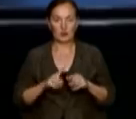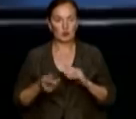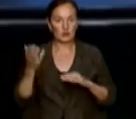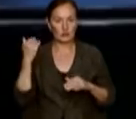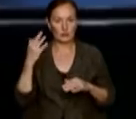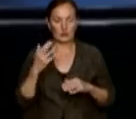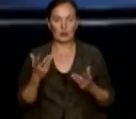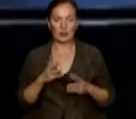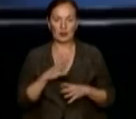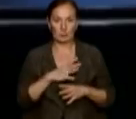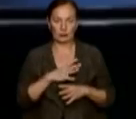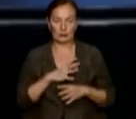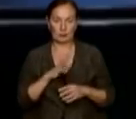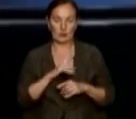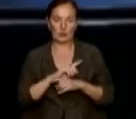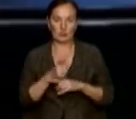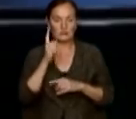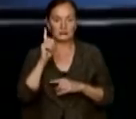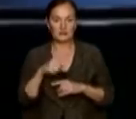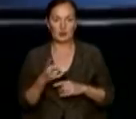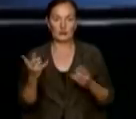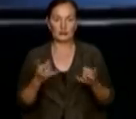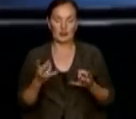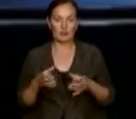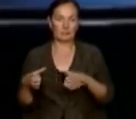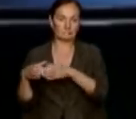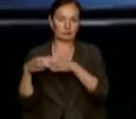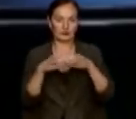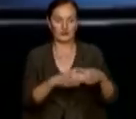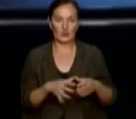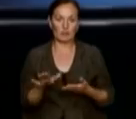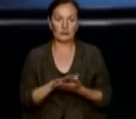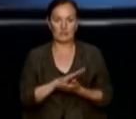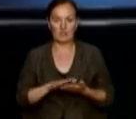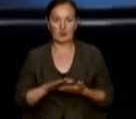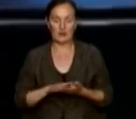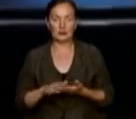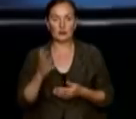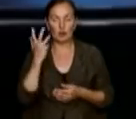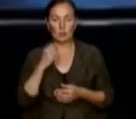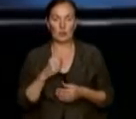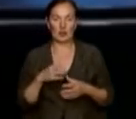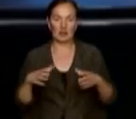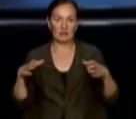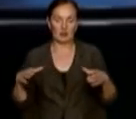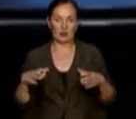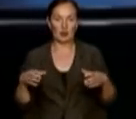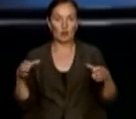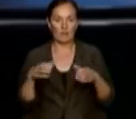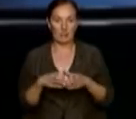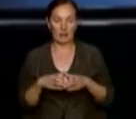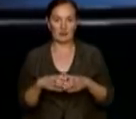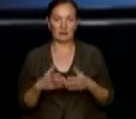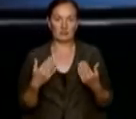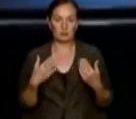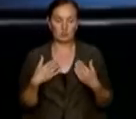була норма. Я знаю, що треба зібрати людей, треба піти прибрати, вивезти. Наприклад, коли там великі компанії відпочивають, я завжди під'їду, скажу так,